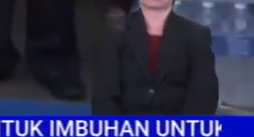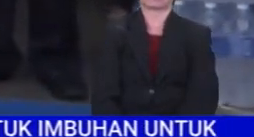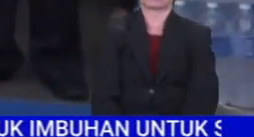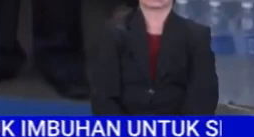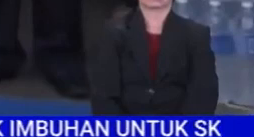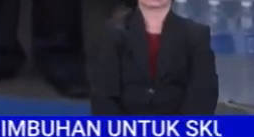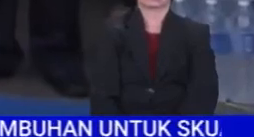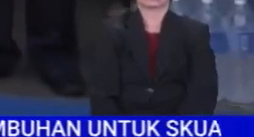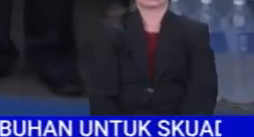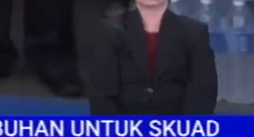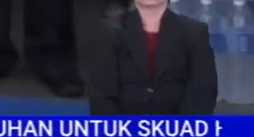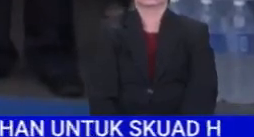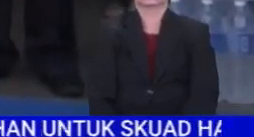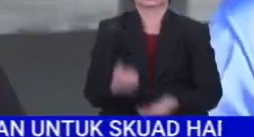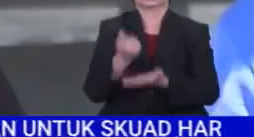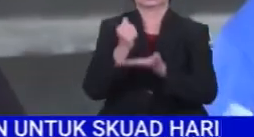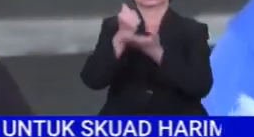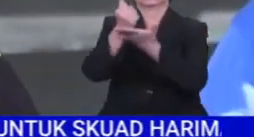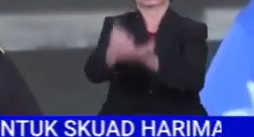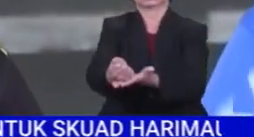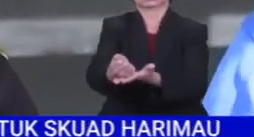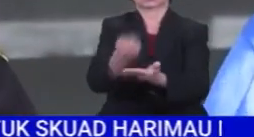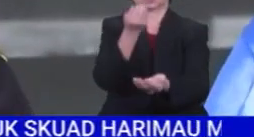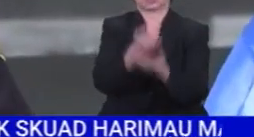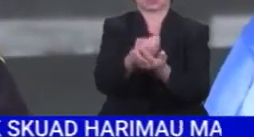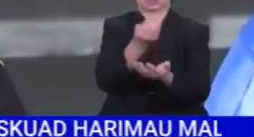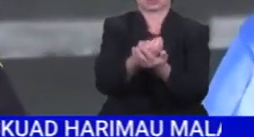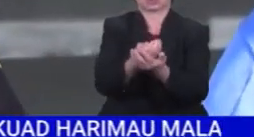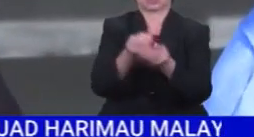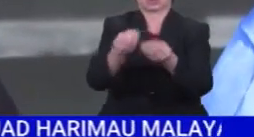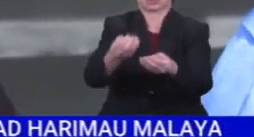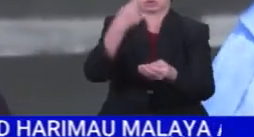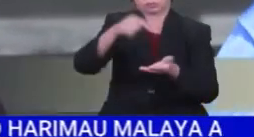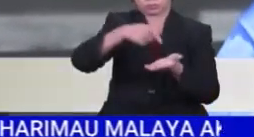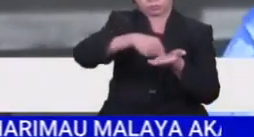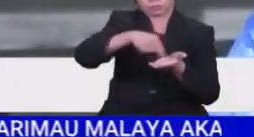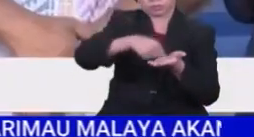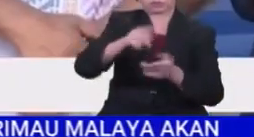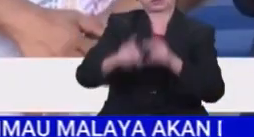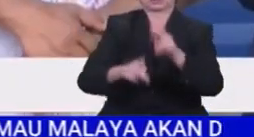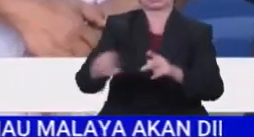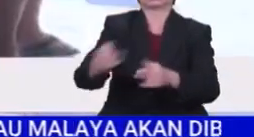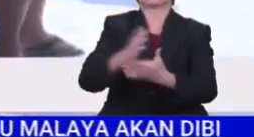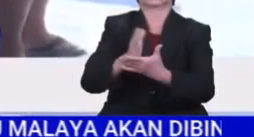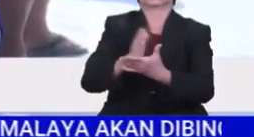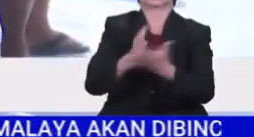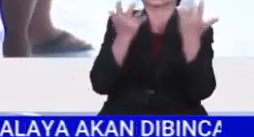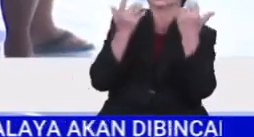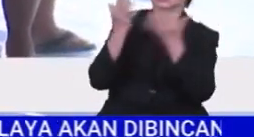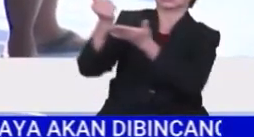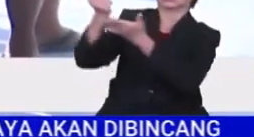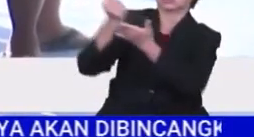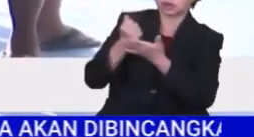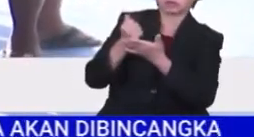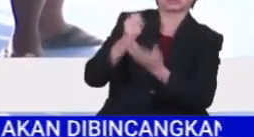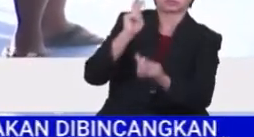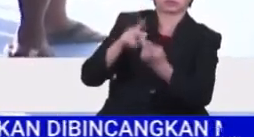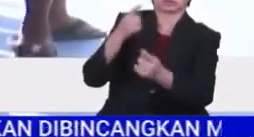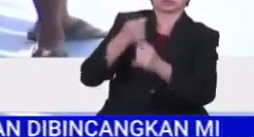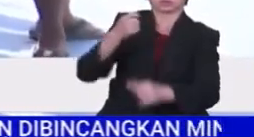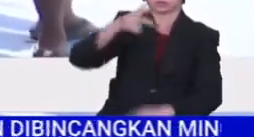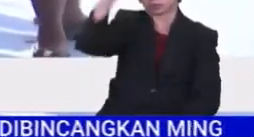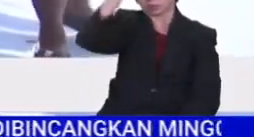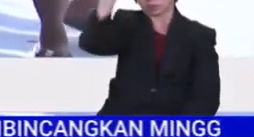Hai bantuan berupa uang tunai berkenaan untuk perbelanjaan penduduk Sementara menanti bantuan sewajarnya